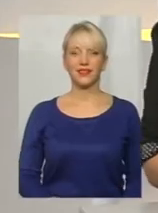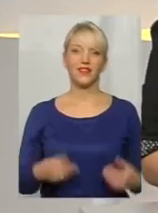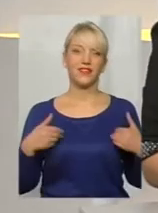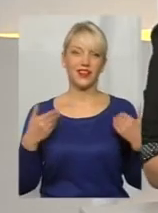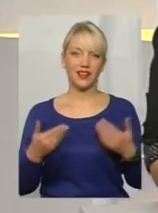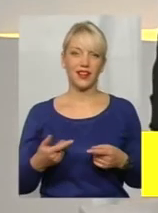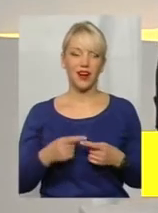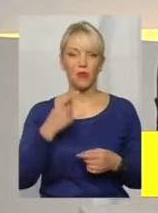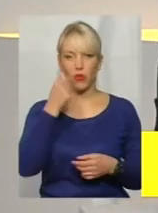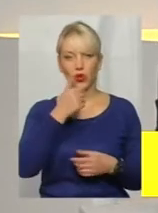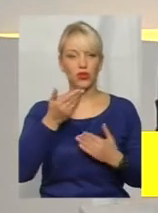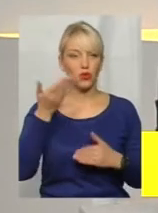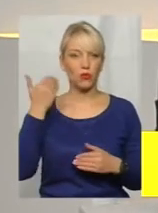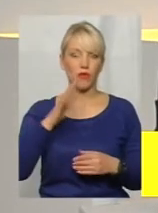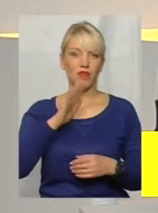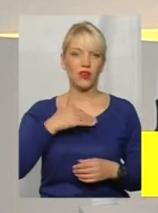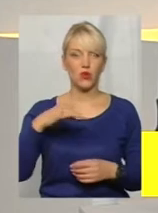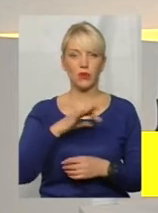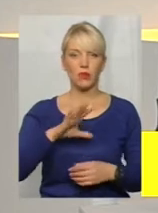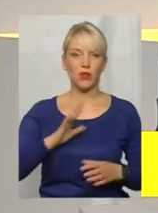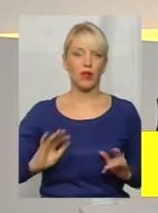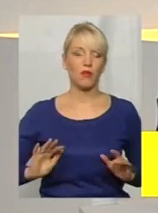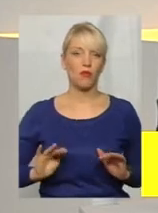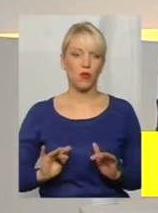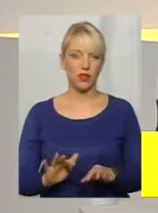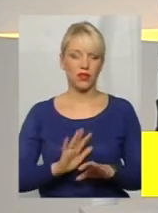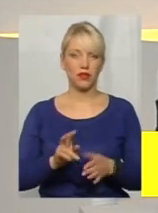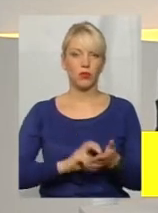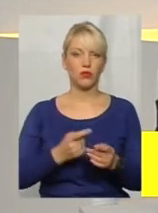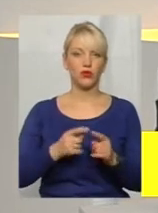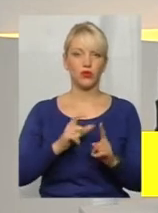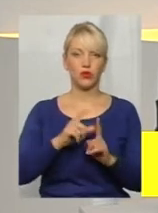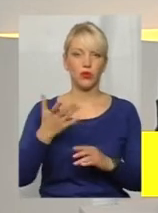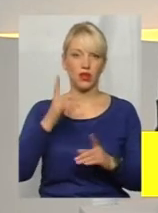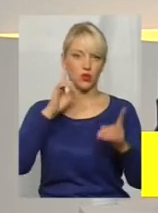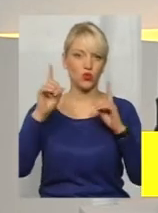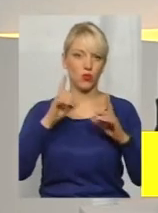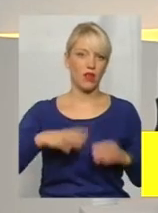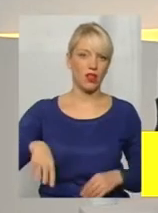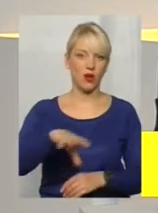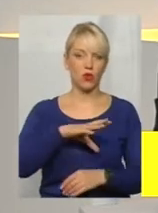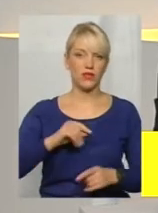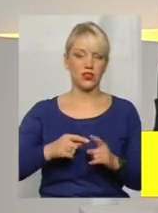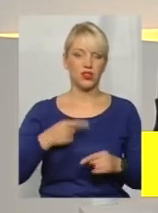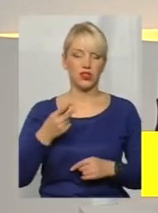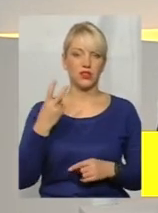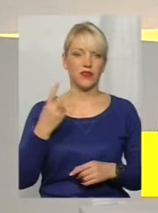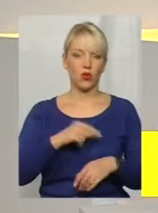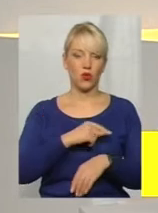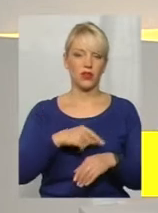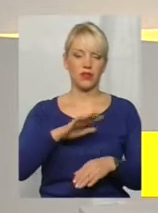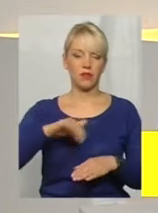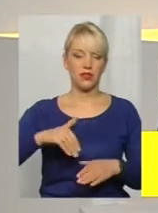Вітаю. Рік тому в нашій області сталася подія, не побоюсь цього слова, яка шокувала усіх. Через 2 години після